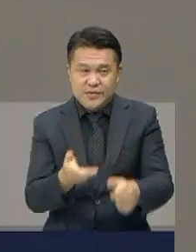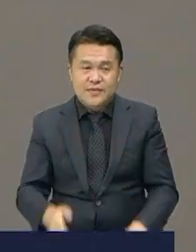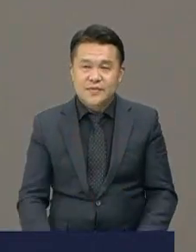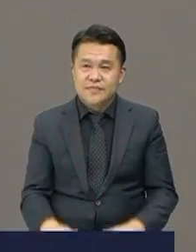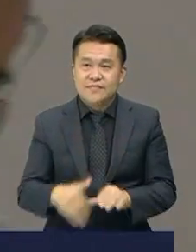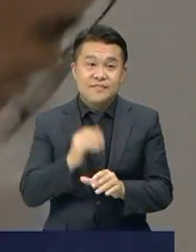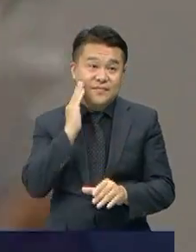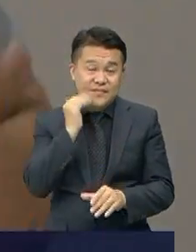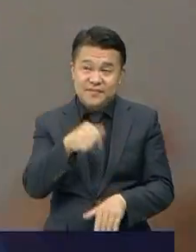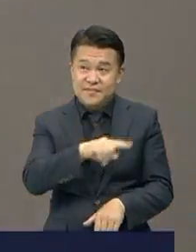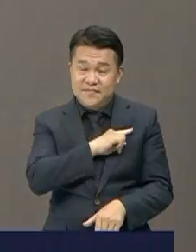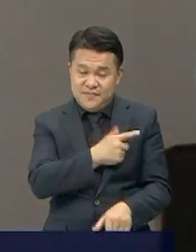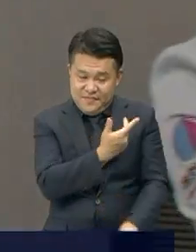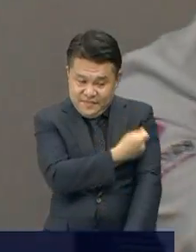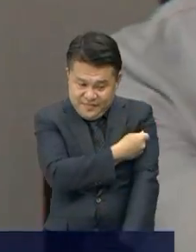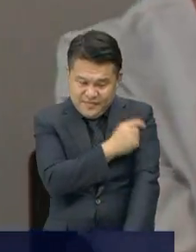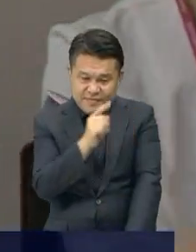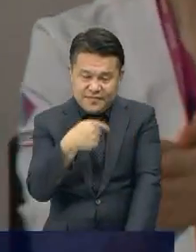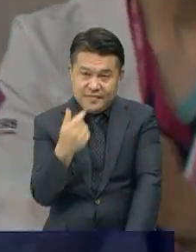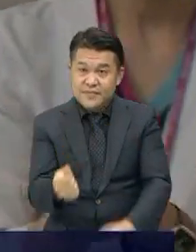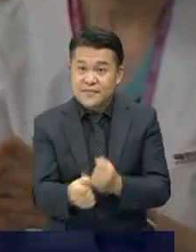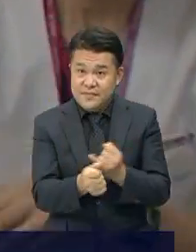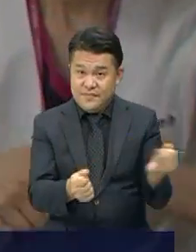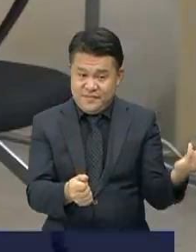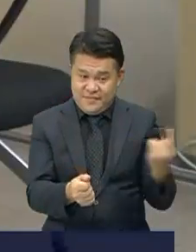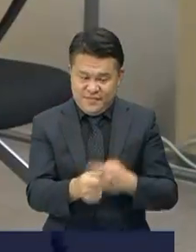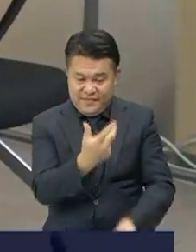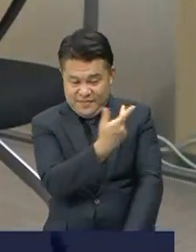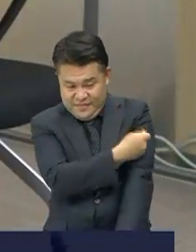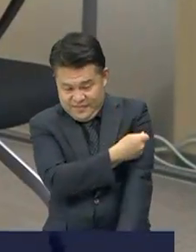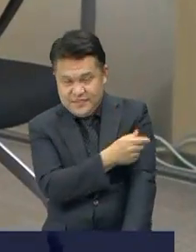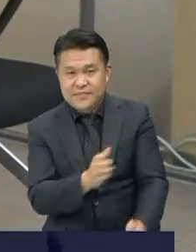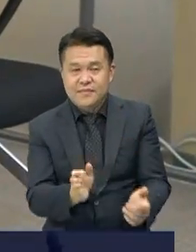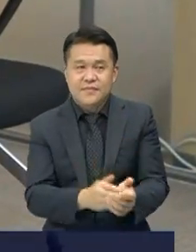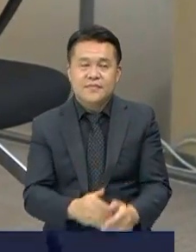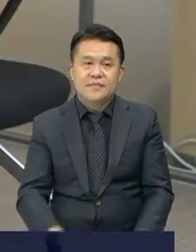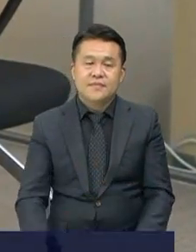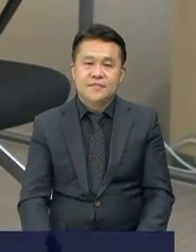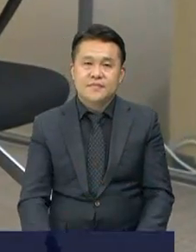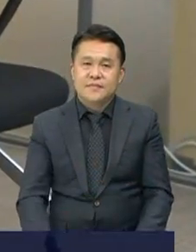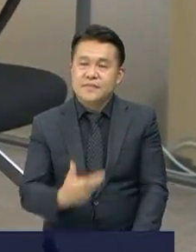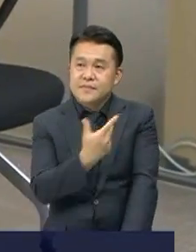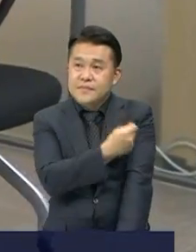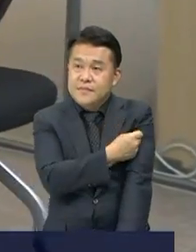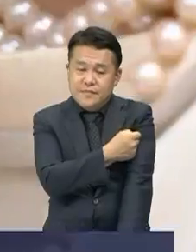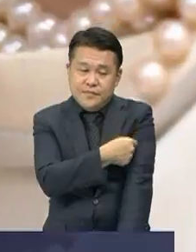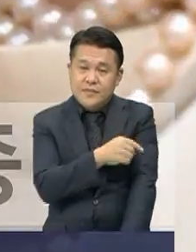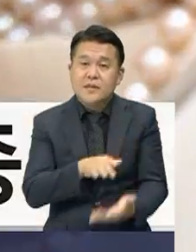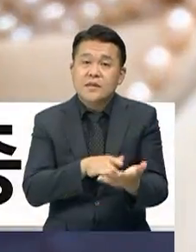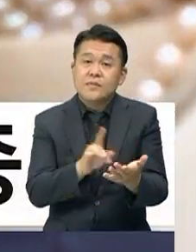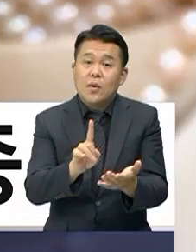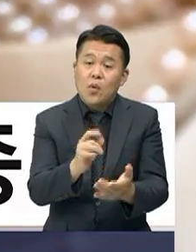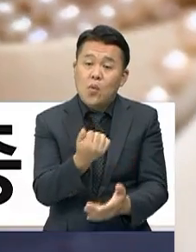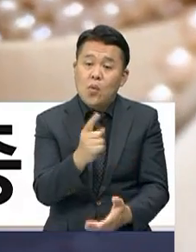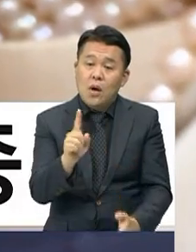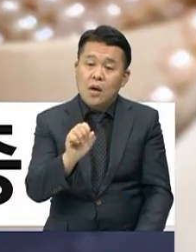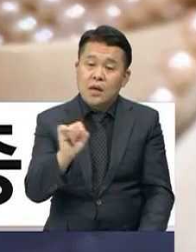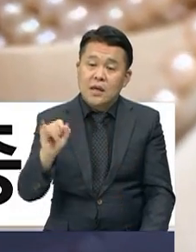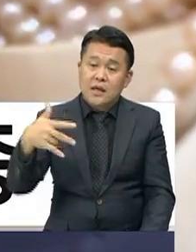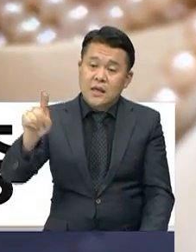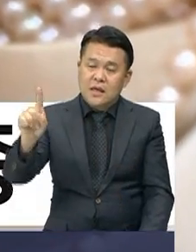문 대통령이 먼저 접종하고 이어서 김정숙 여사가 접종했습니다. 접종한 백신 종류는 화이자